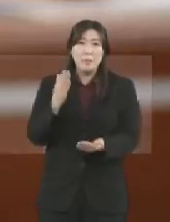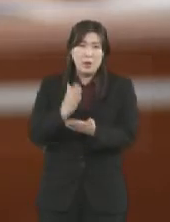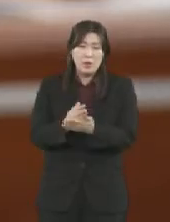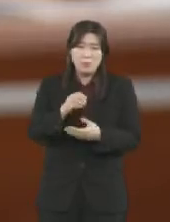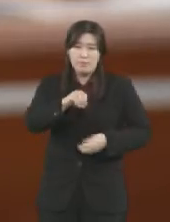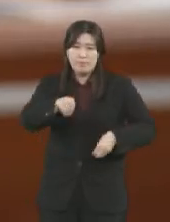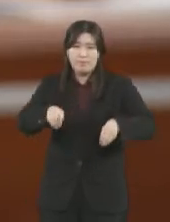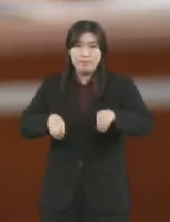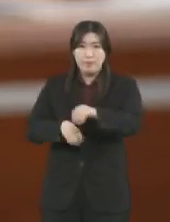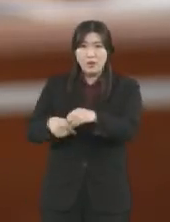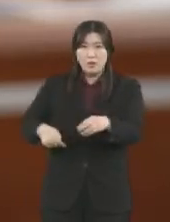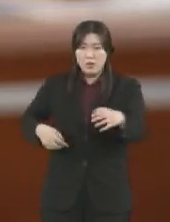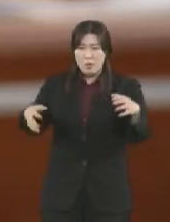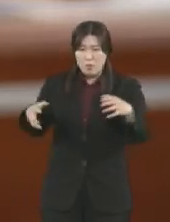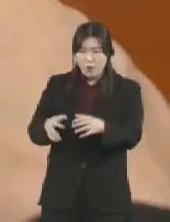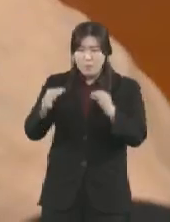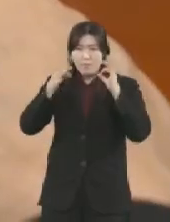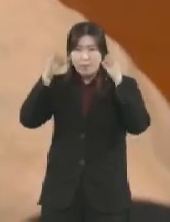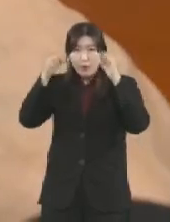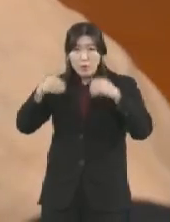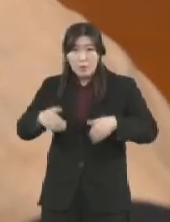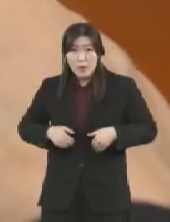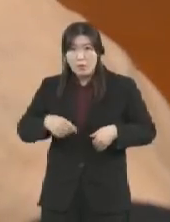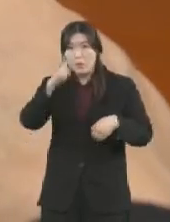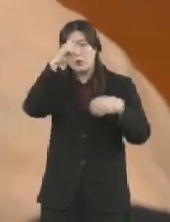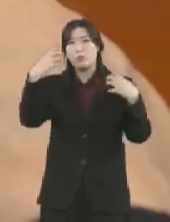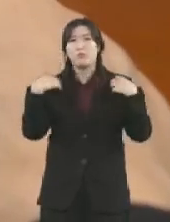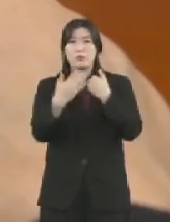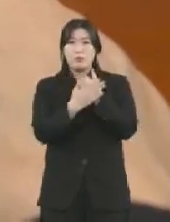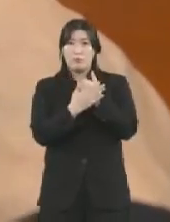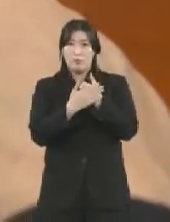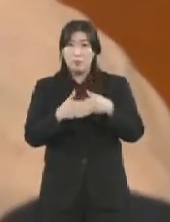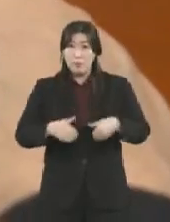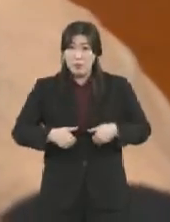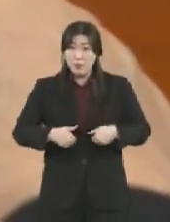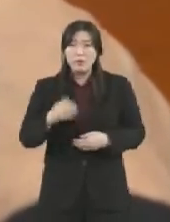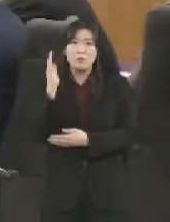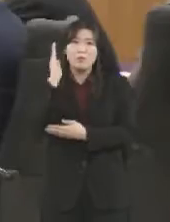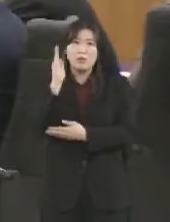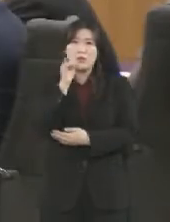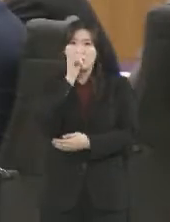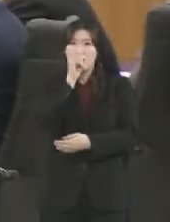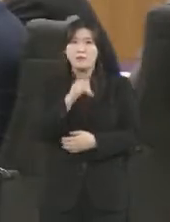발판으로 삼아야 한다며 특단의 정부 대책이 필요하다고 강조했습니다.